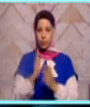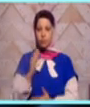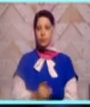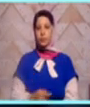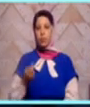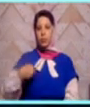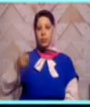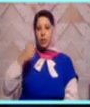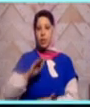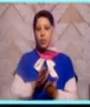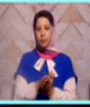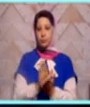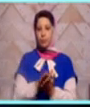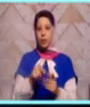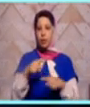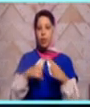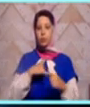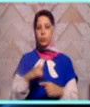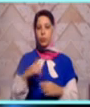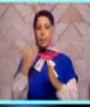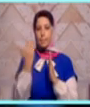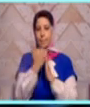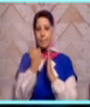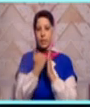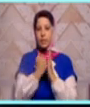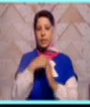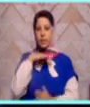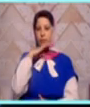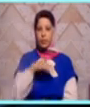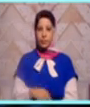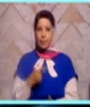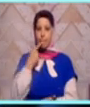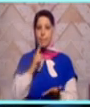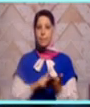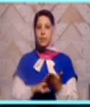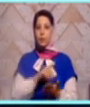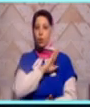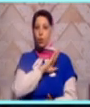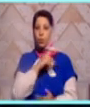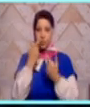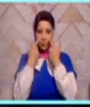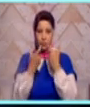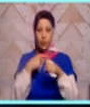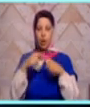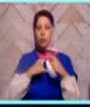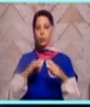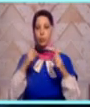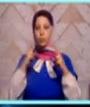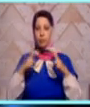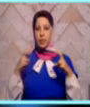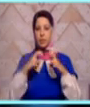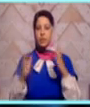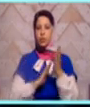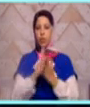لم يتم طبعا يعني البيانات الكافية، ولكن الحكومة حريصة كل الحرص أن هي بتبحث مثل هذه